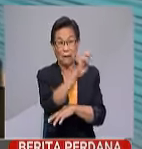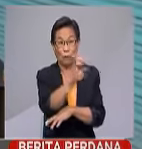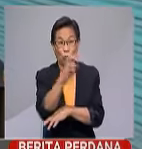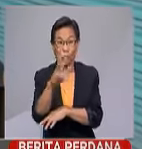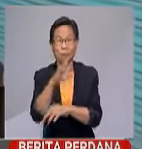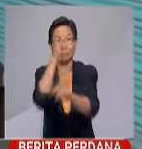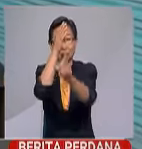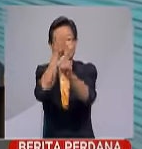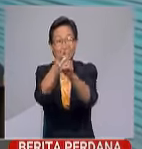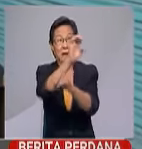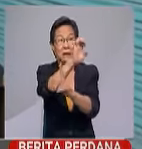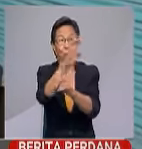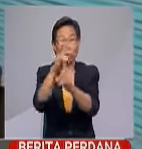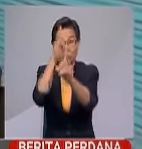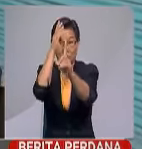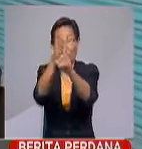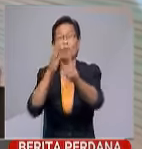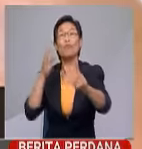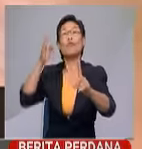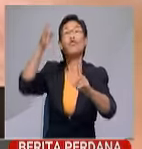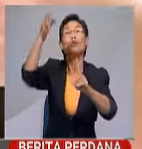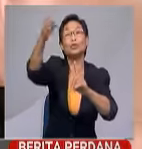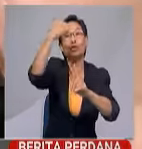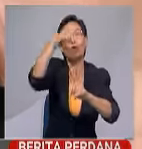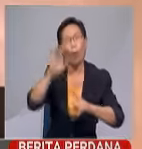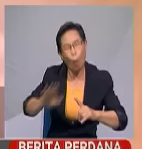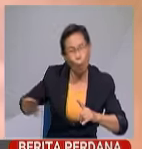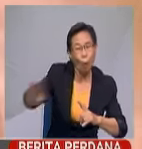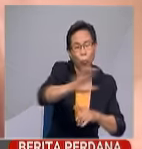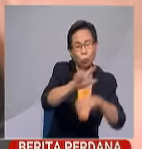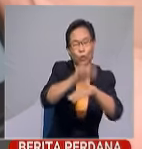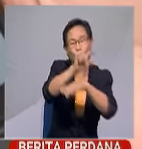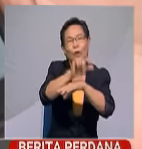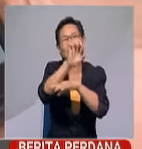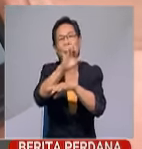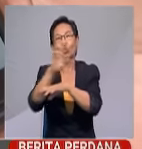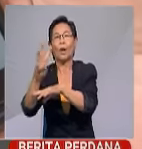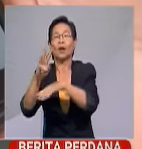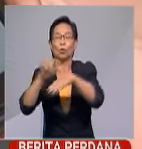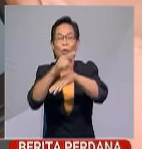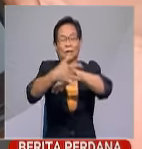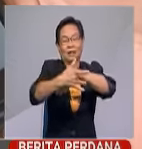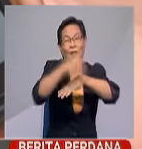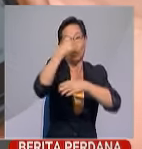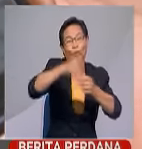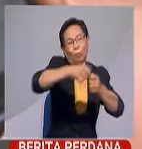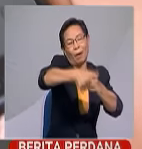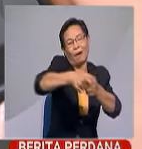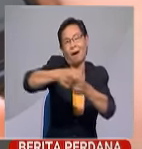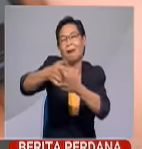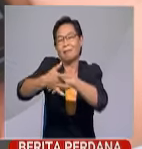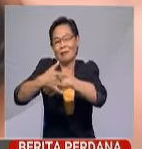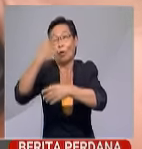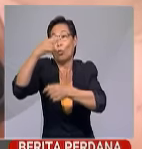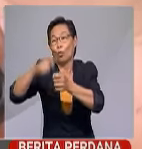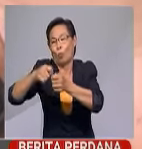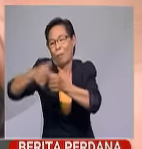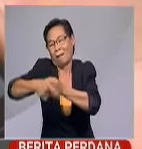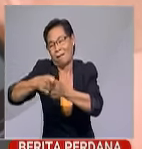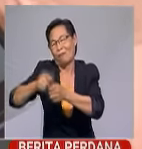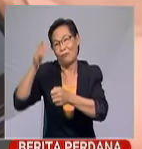direction, future direction for everyone untuk menggunakan teknologi untuk membayar sesuatu.